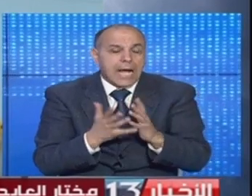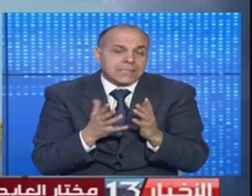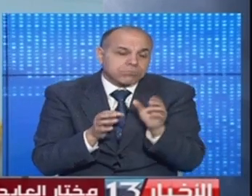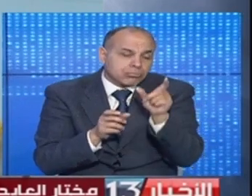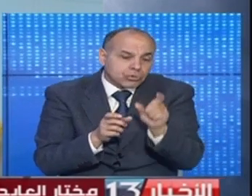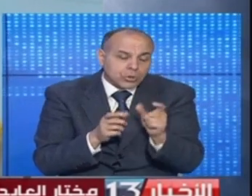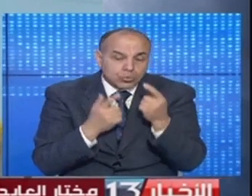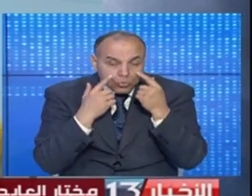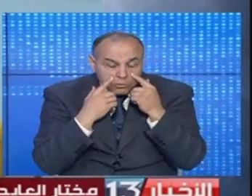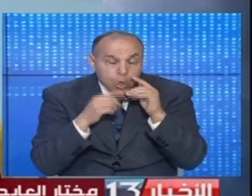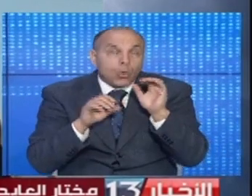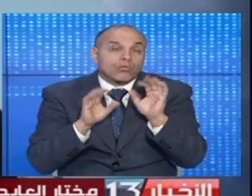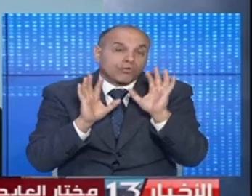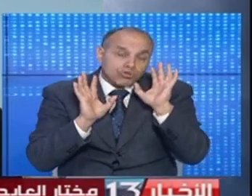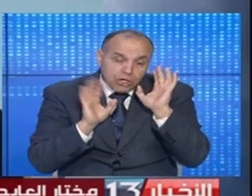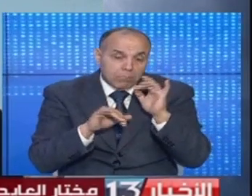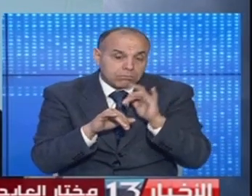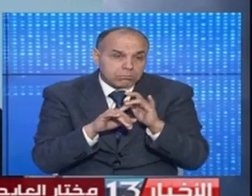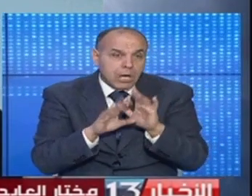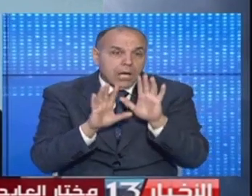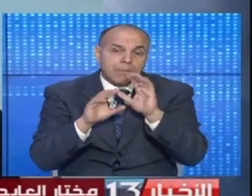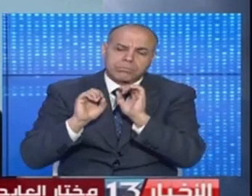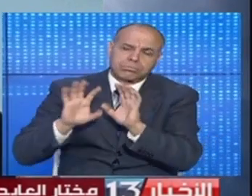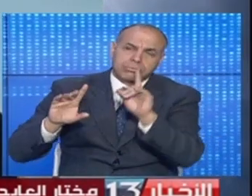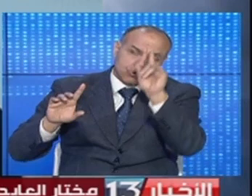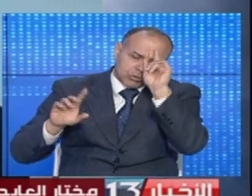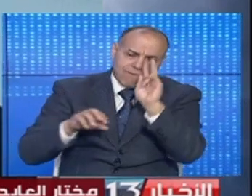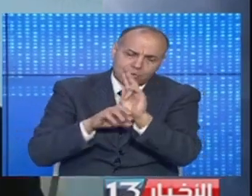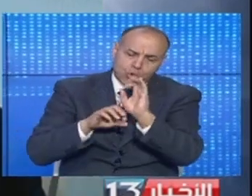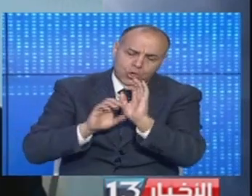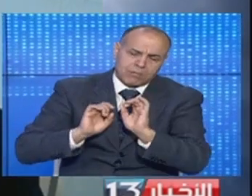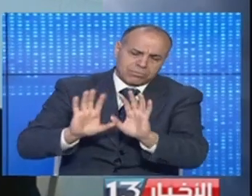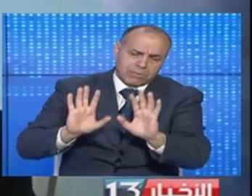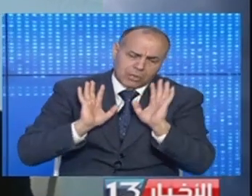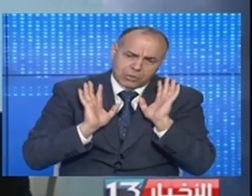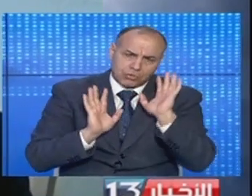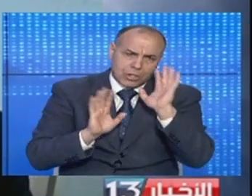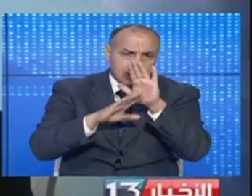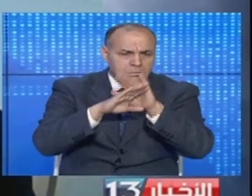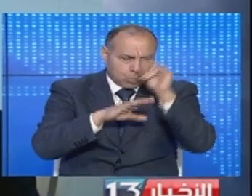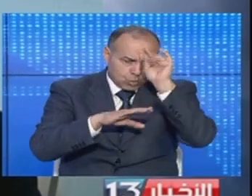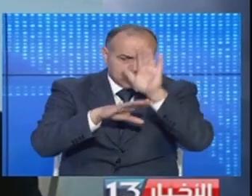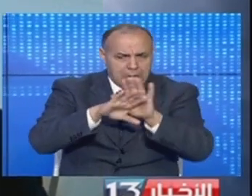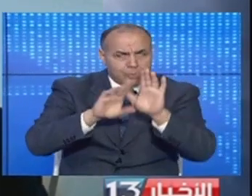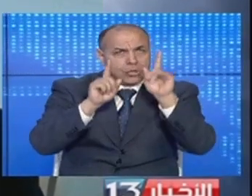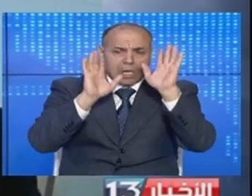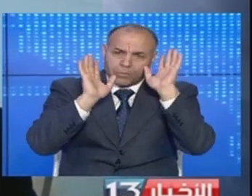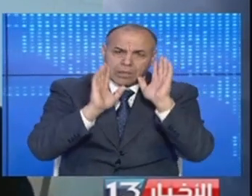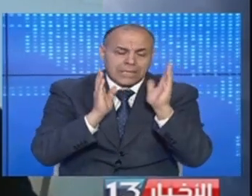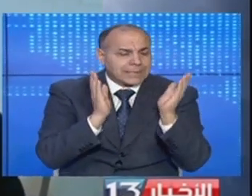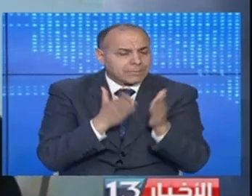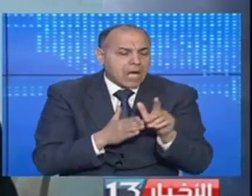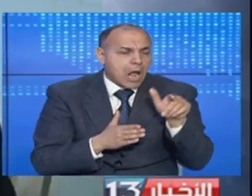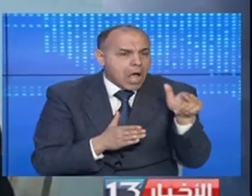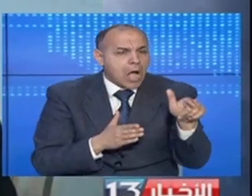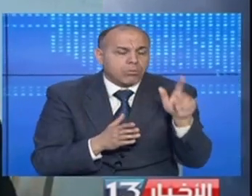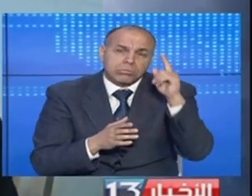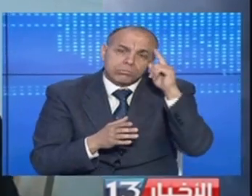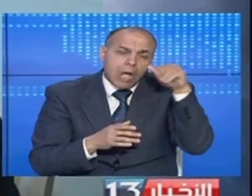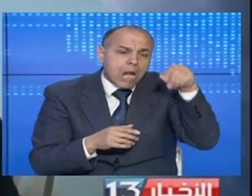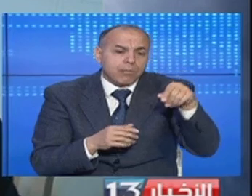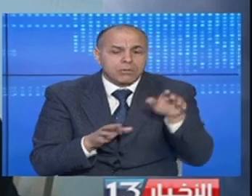ويتطور الحاله لقد الله الاوروبي بعد علينا ال الفيروسات يحمي يحمينا ويحمي بلادنا اثار عنده خيارات